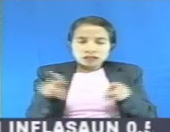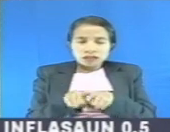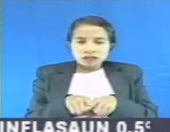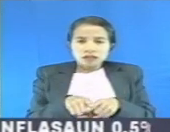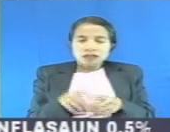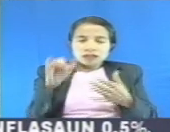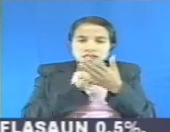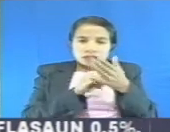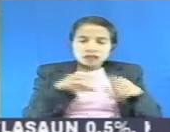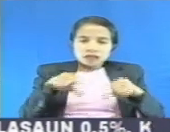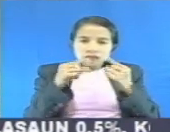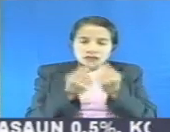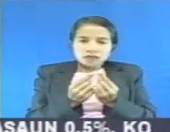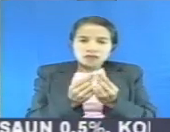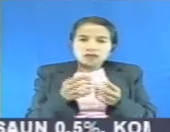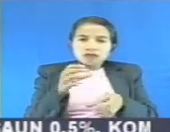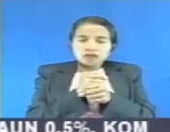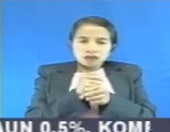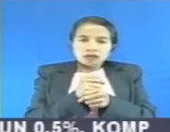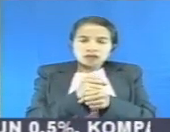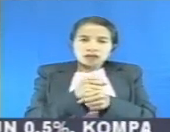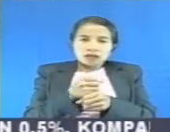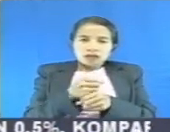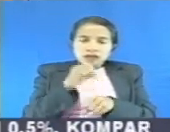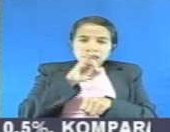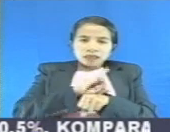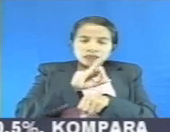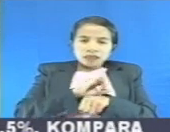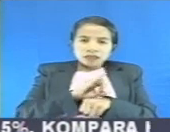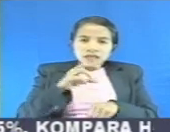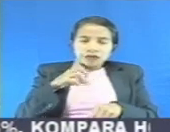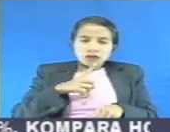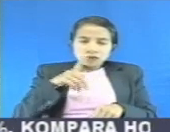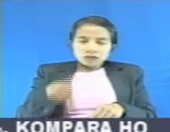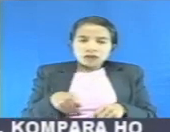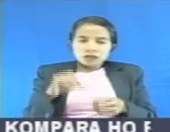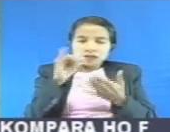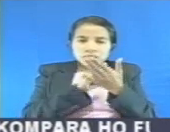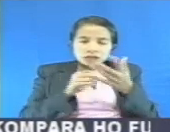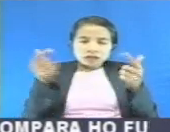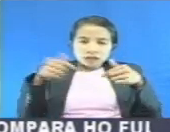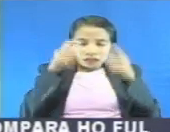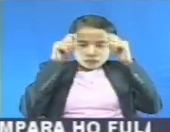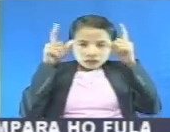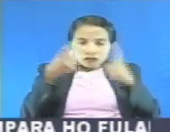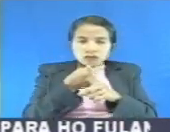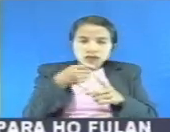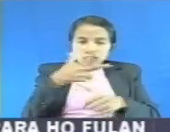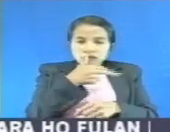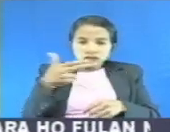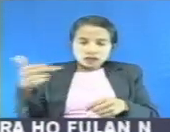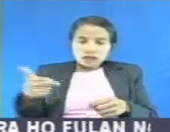Estatua ne parte equipa conjunta foti a paróquia Los Palus terça-feira semana ne estatua tamamai Timor Leste husi